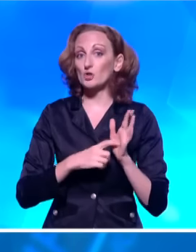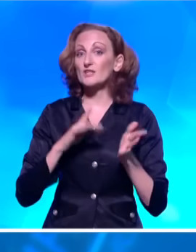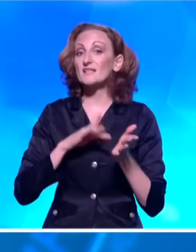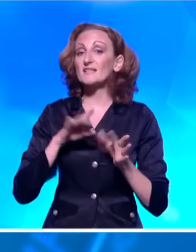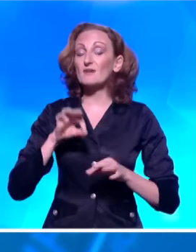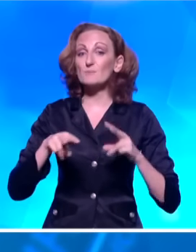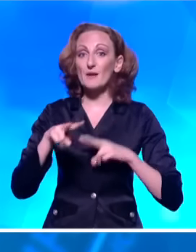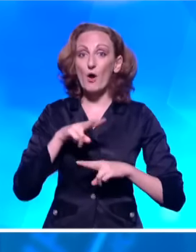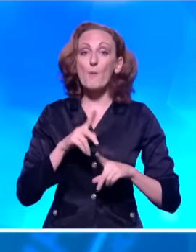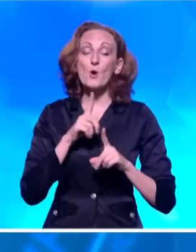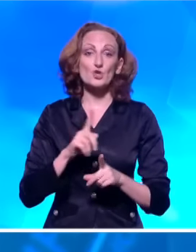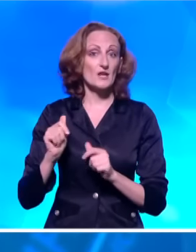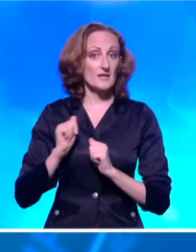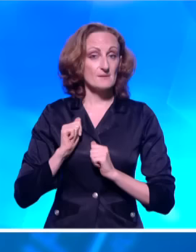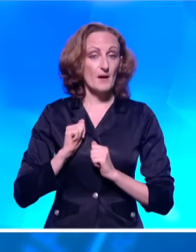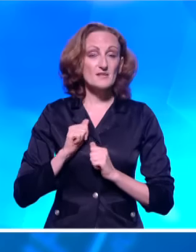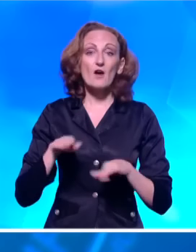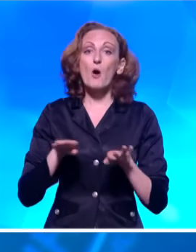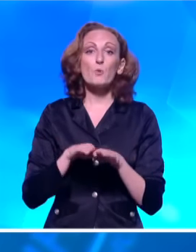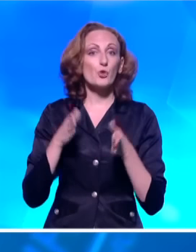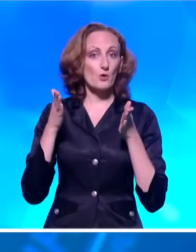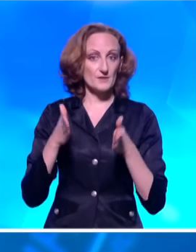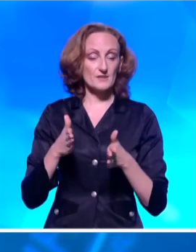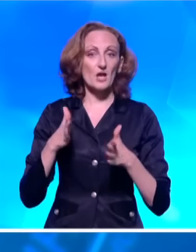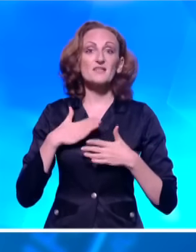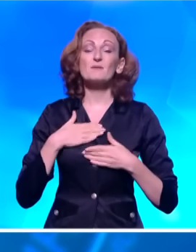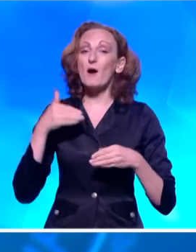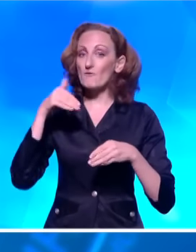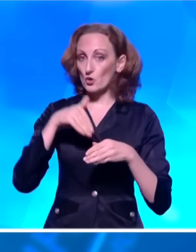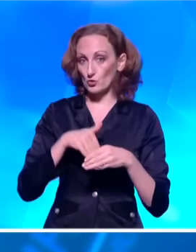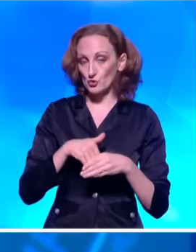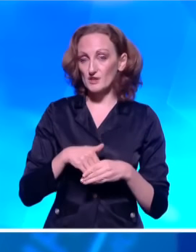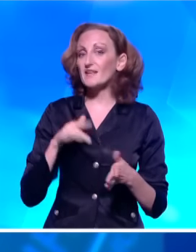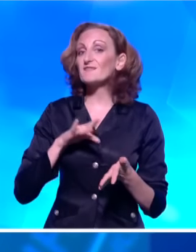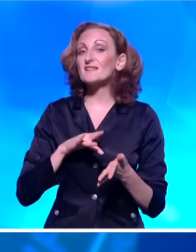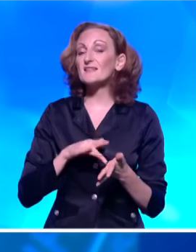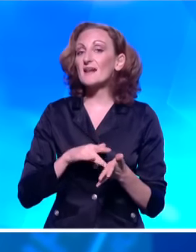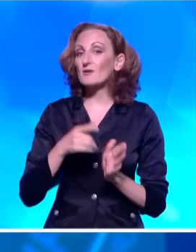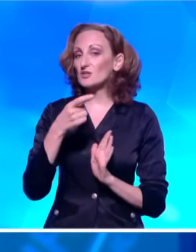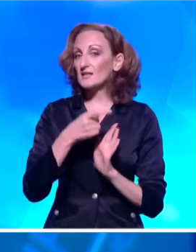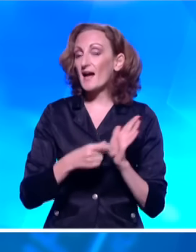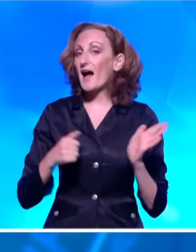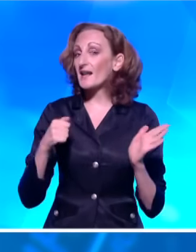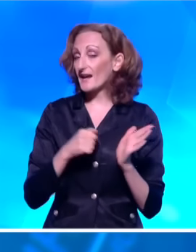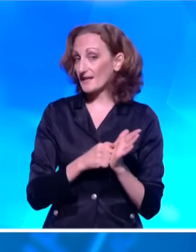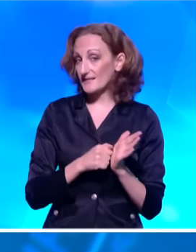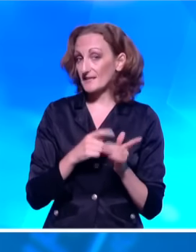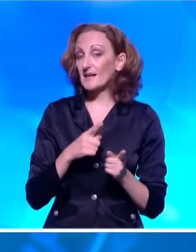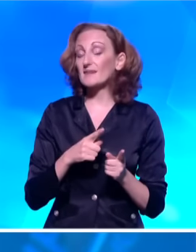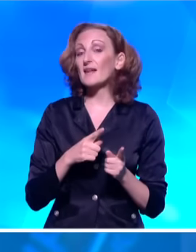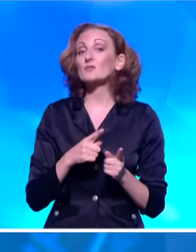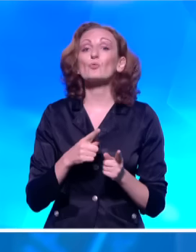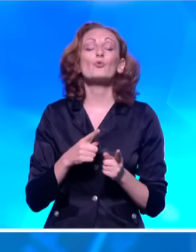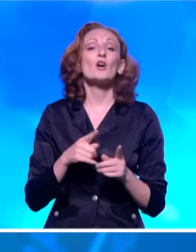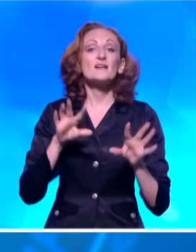комисия може да не спазва тези срокове, има такива заложени и в Централния регистър, където се публикуват поръчките.